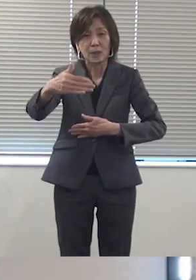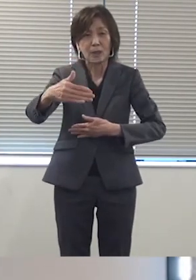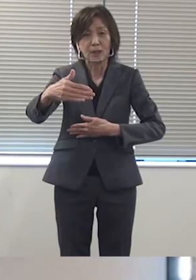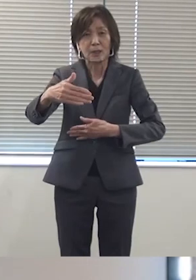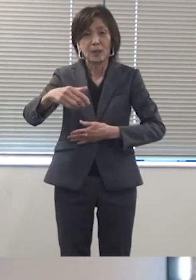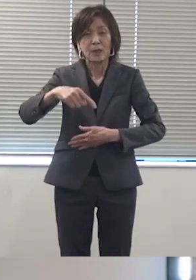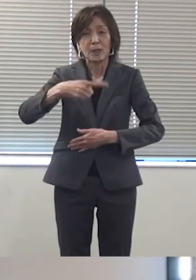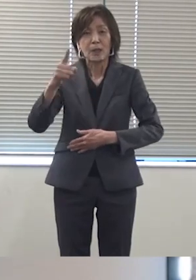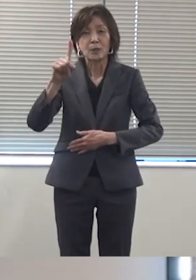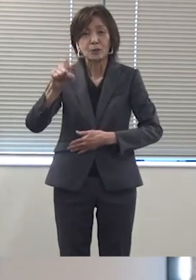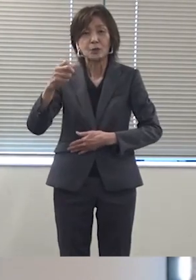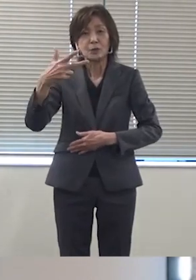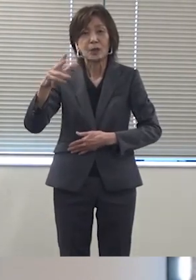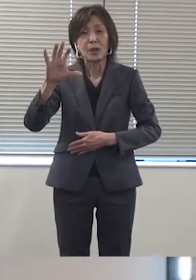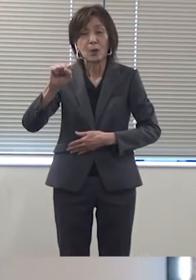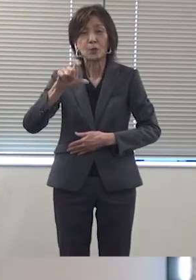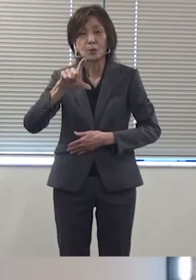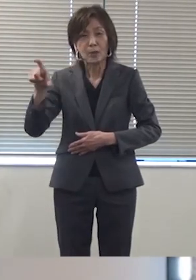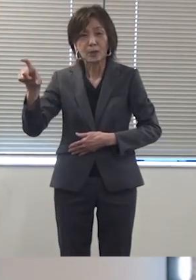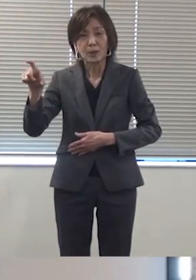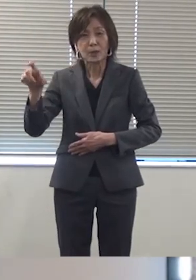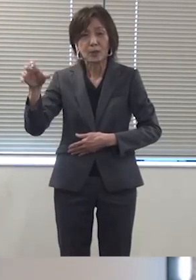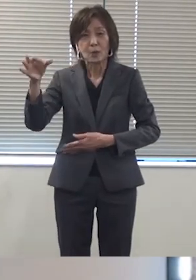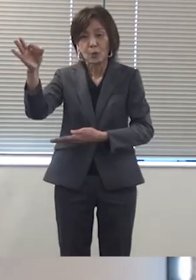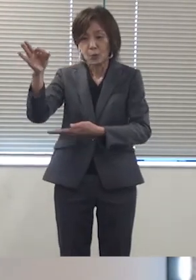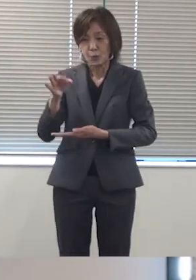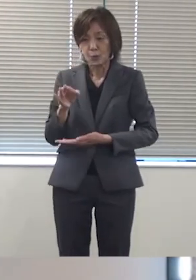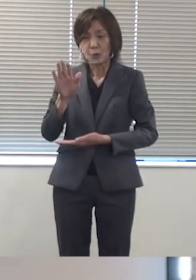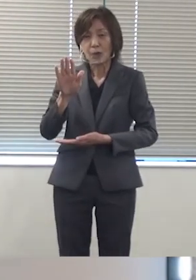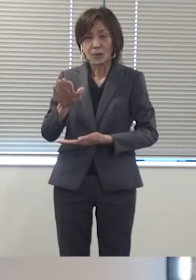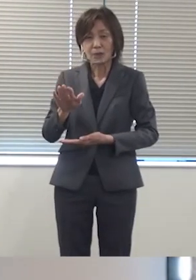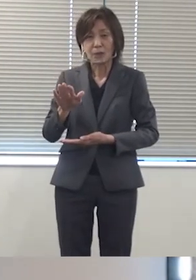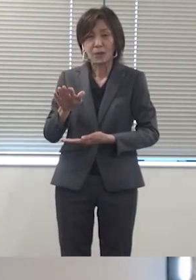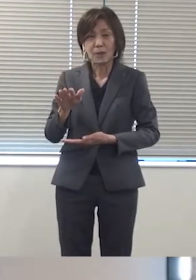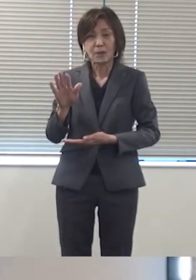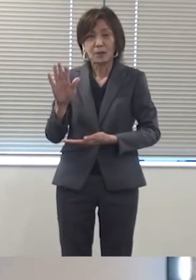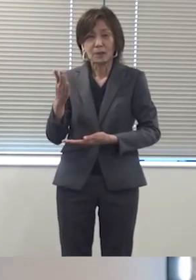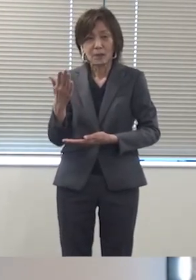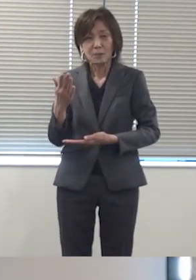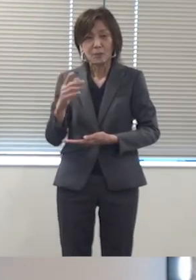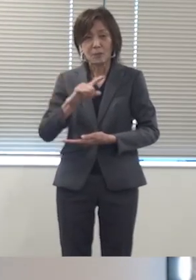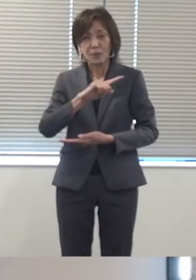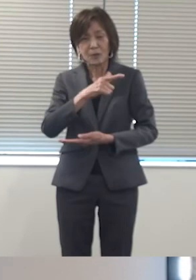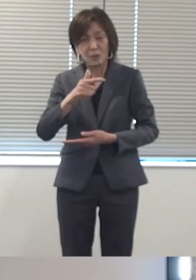トータルでは12億円の前算ですので、削減できている収支不足を埋めるような状況ですが、今現在でいうとト